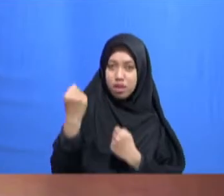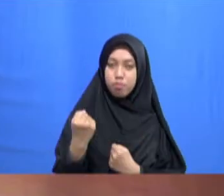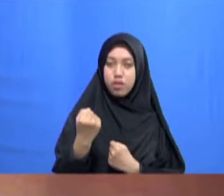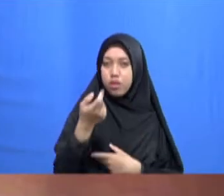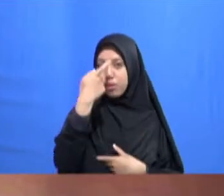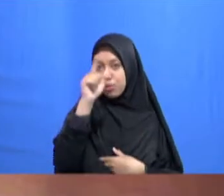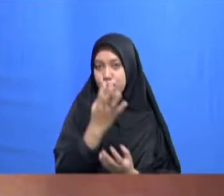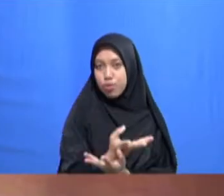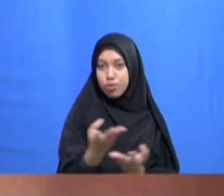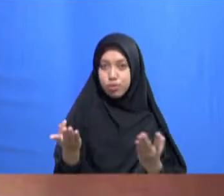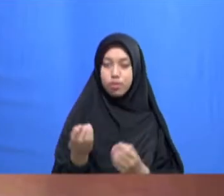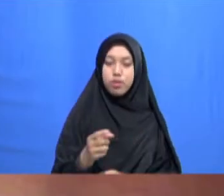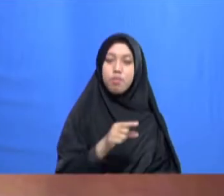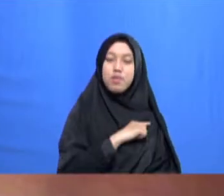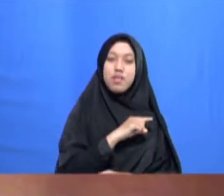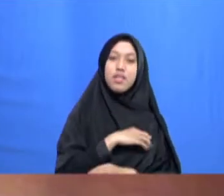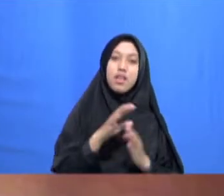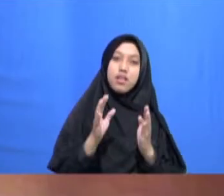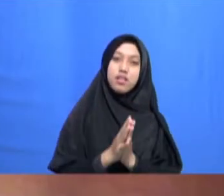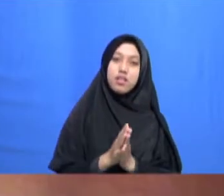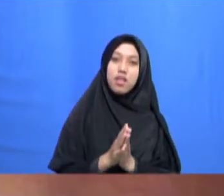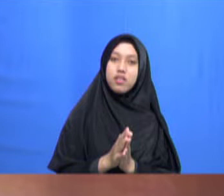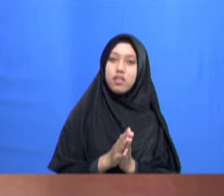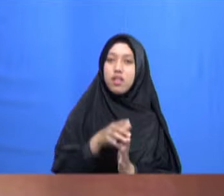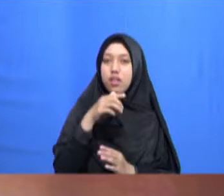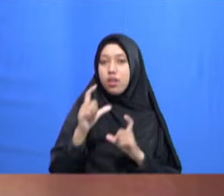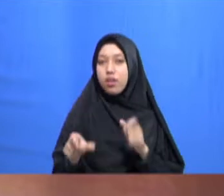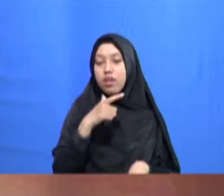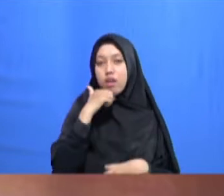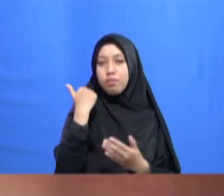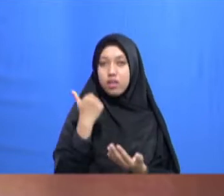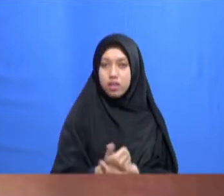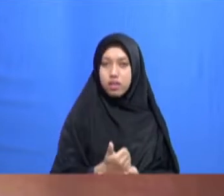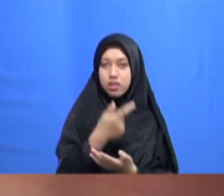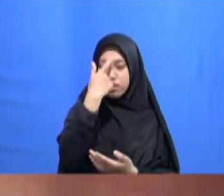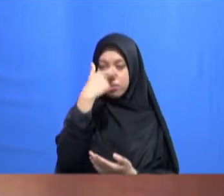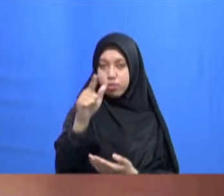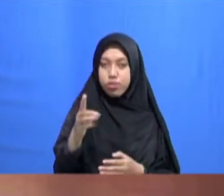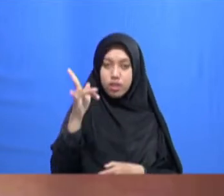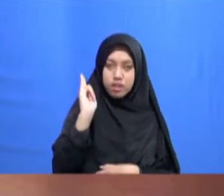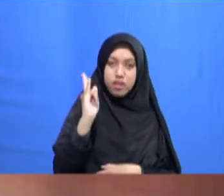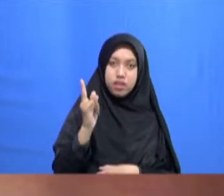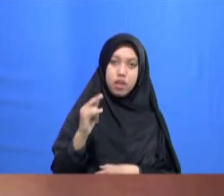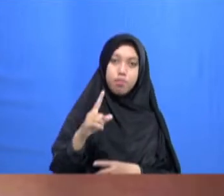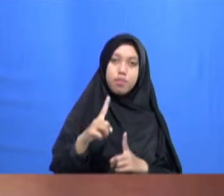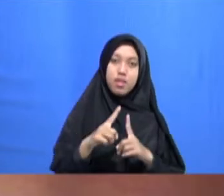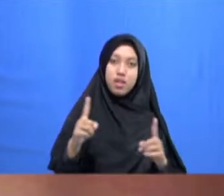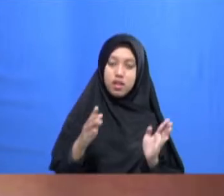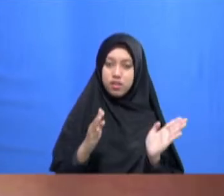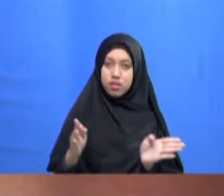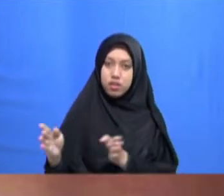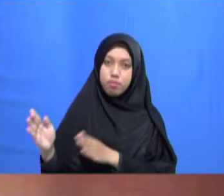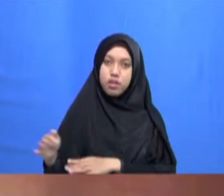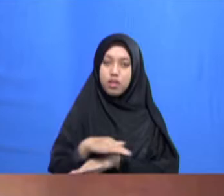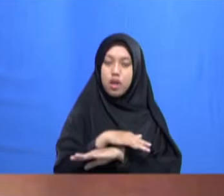seluruh peserta dan pemangku kepentingan yang hadir pada pagi hari ini untuk tetap menjaga ketertiban dan